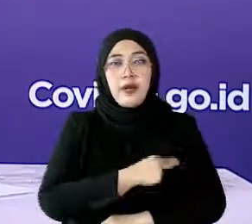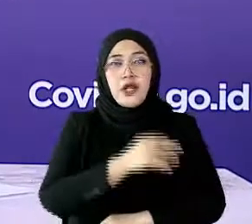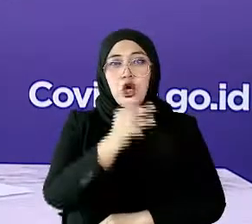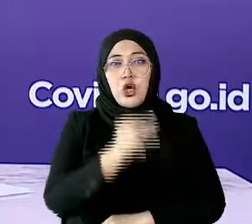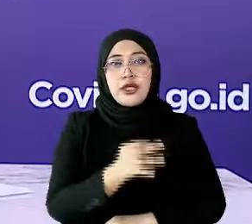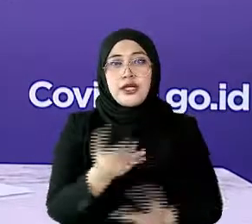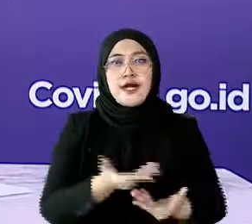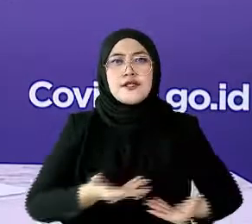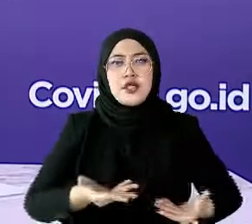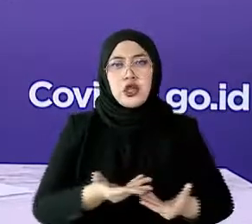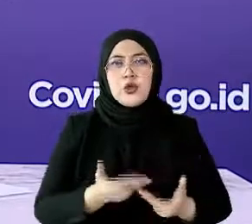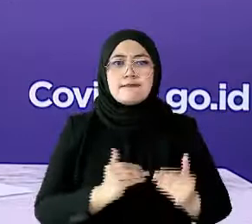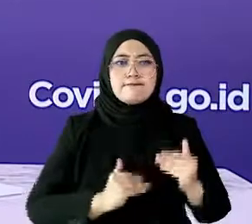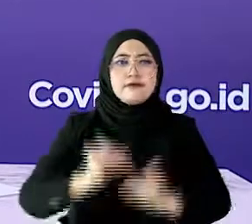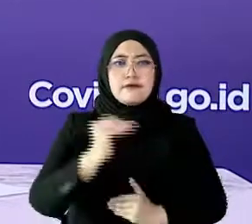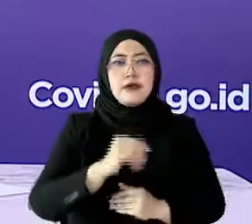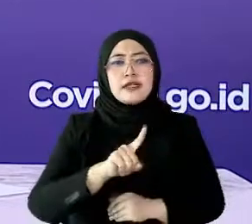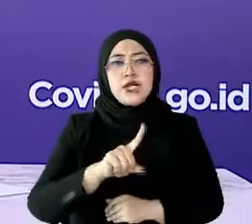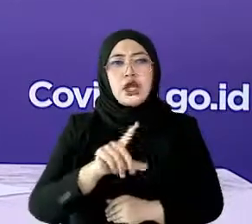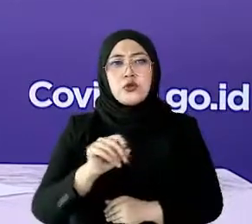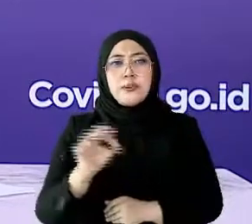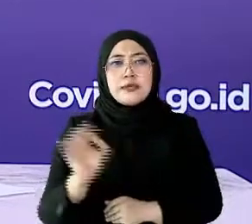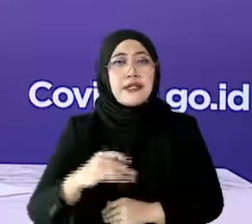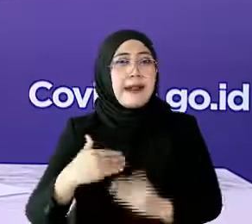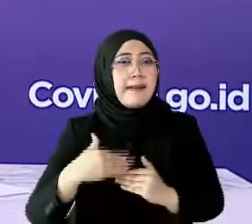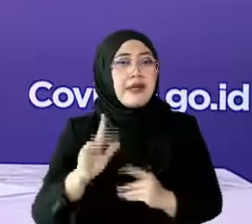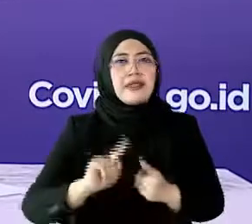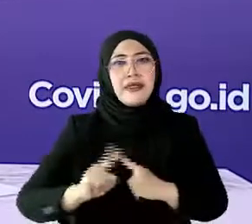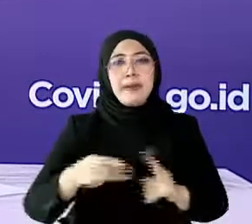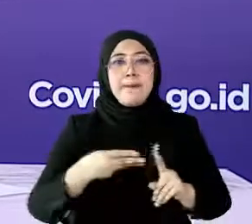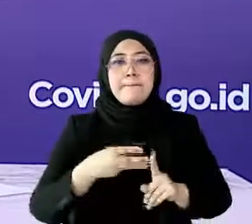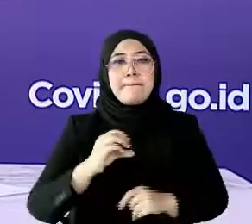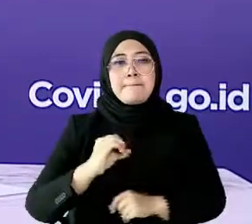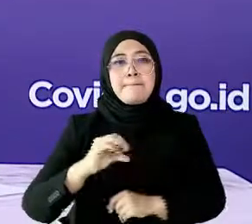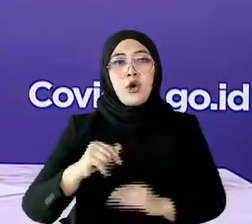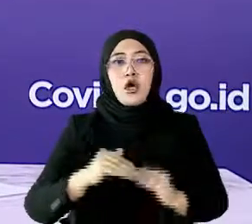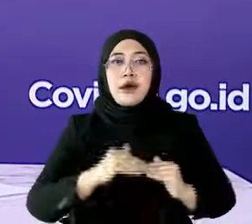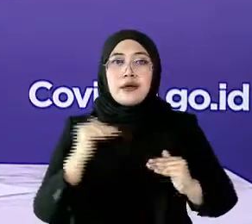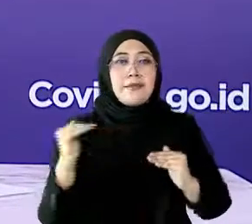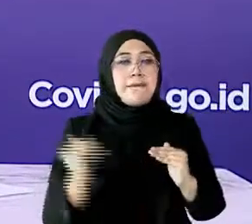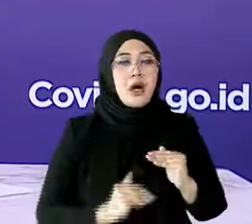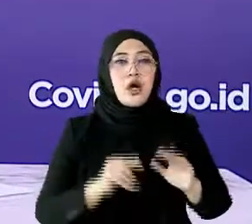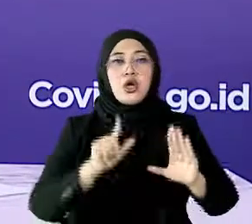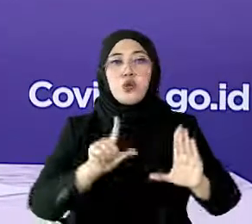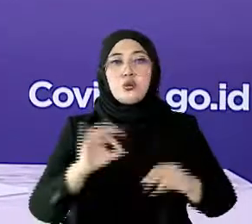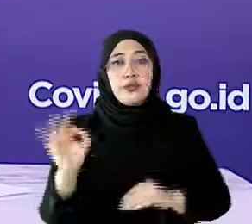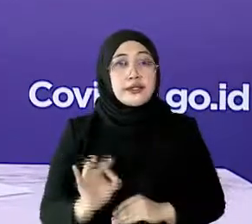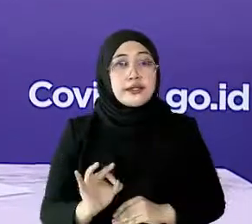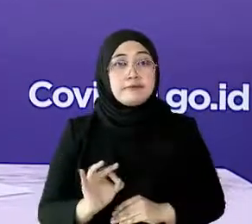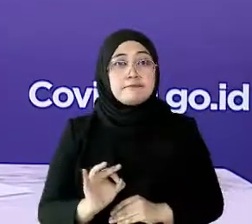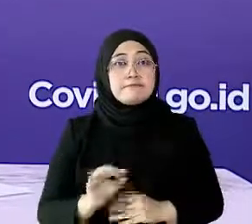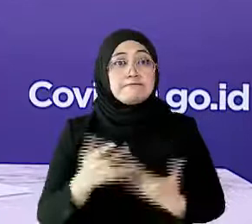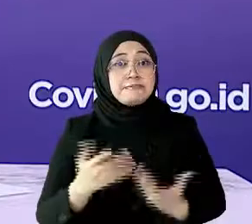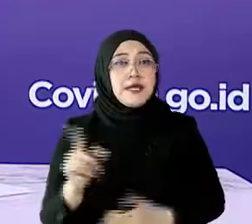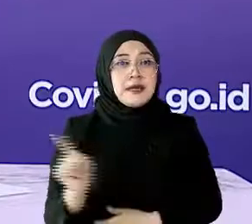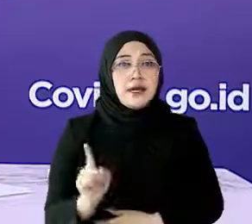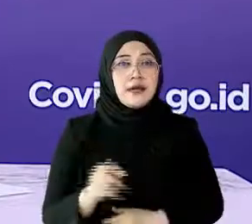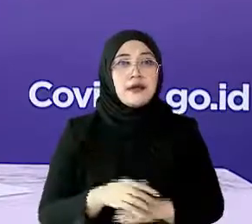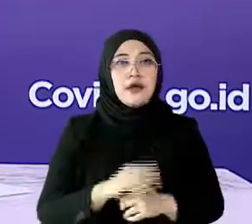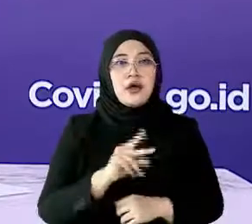dengan kondisi kenaikan kasus lebih dari 100% namun bor masih berada dibawah 70 persen yaitu